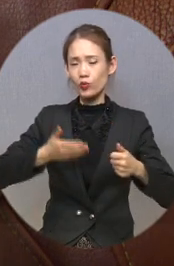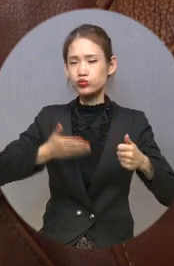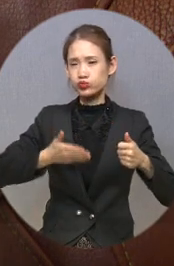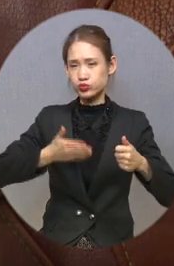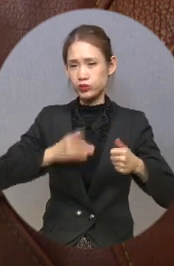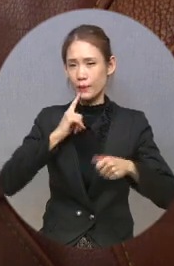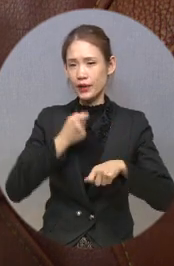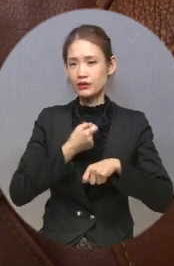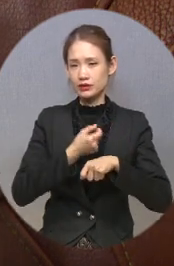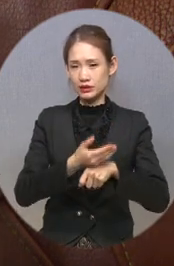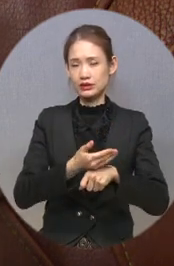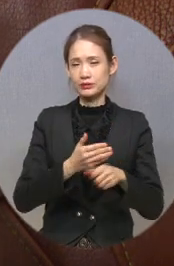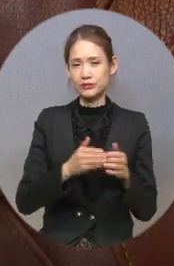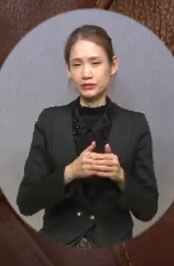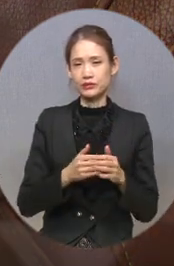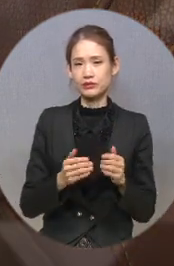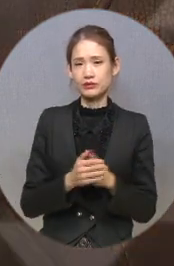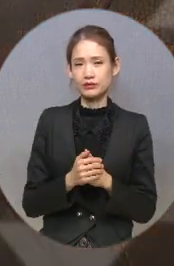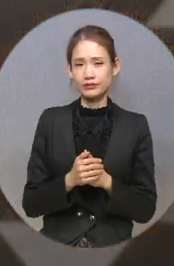부탁드립니다.